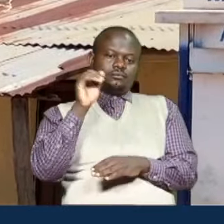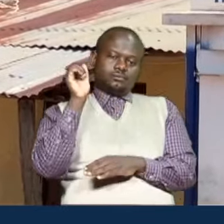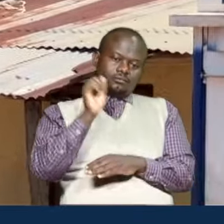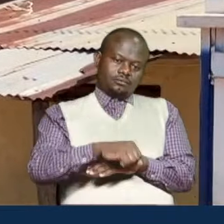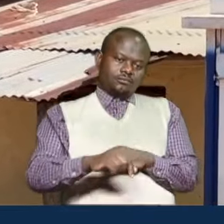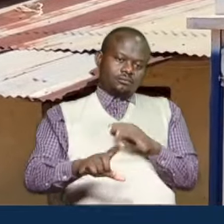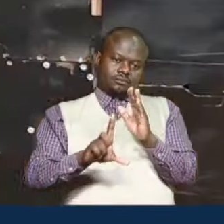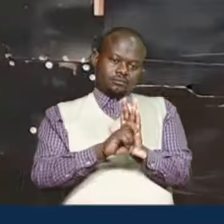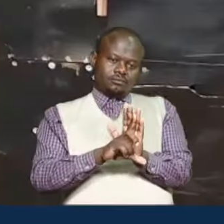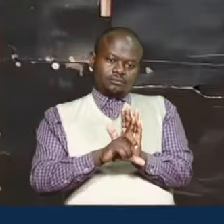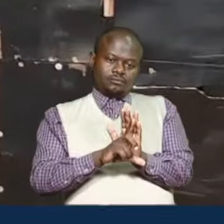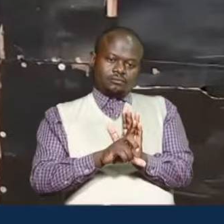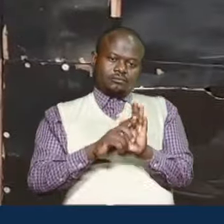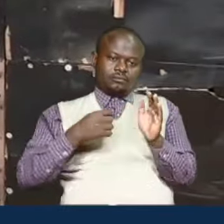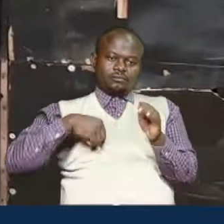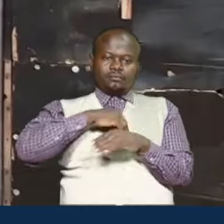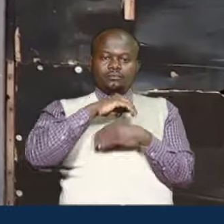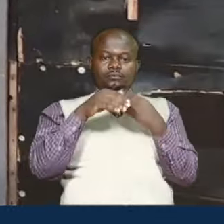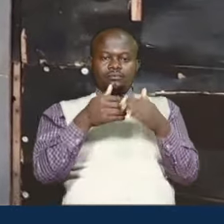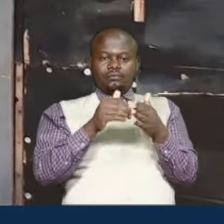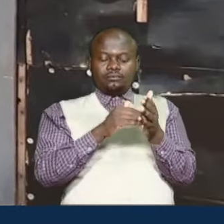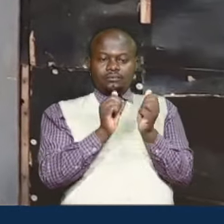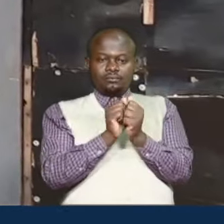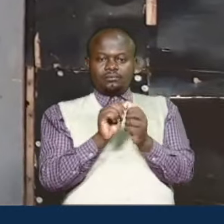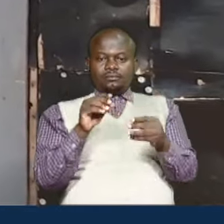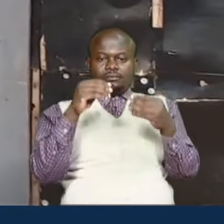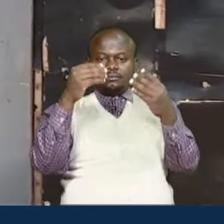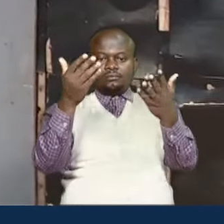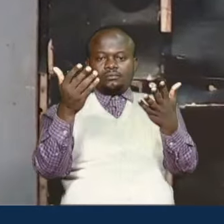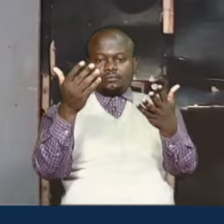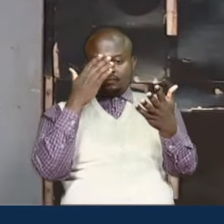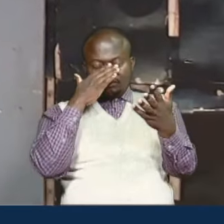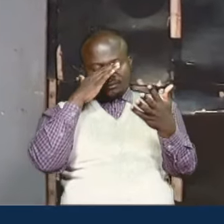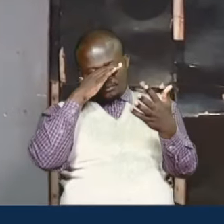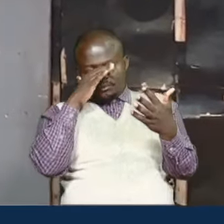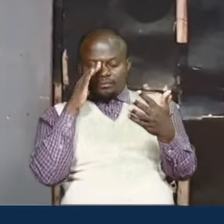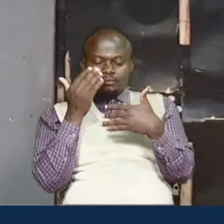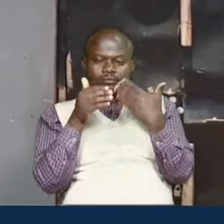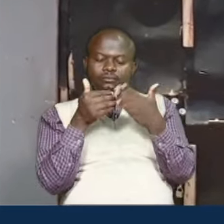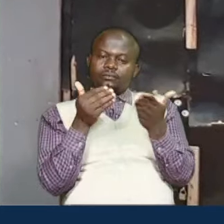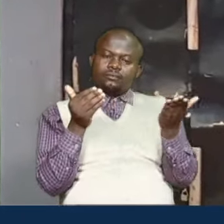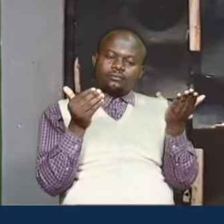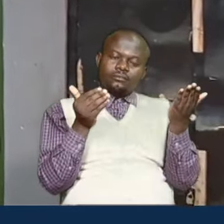dusabwa kuyubahiriza. Ese hari uwaciwe amande arenganyijwe? Ese hari imyitwarire wenda